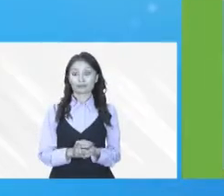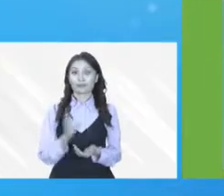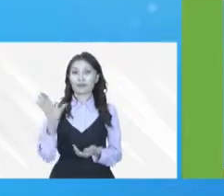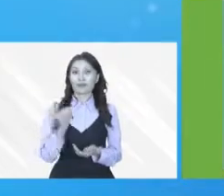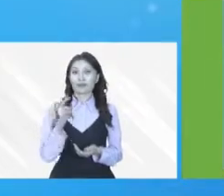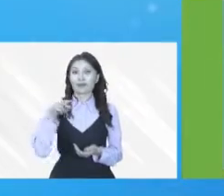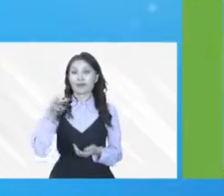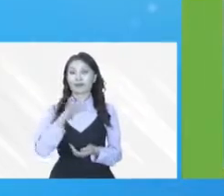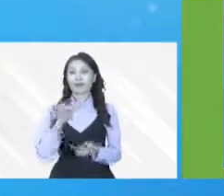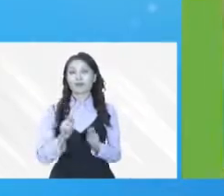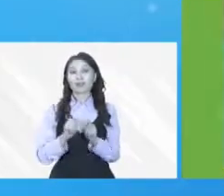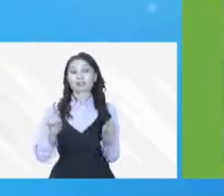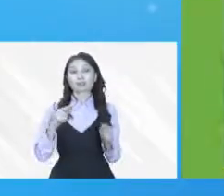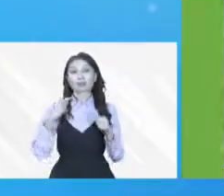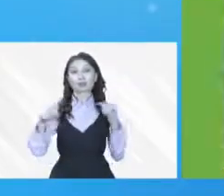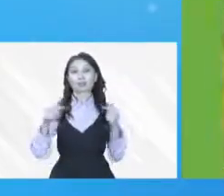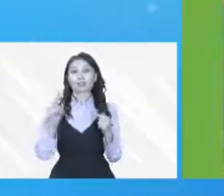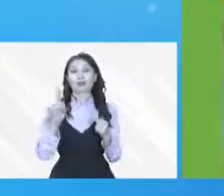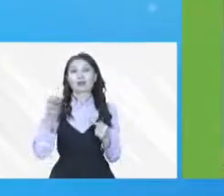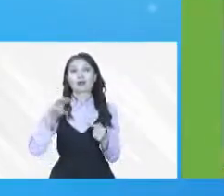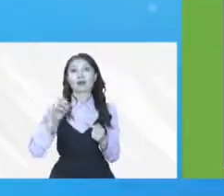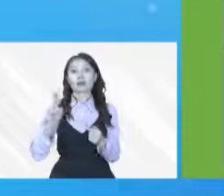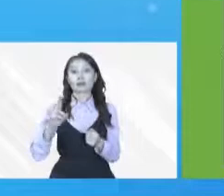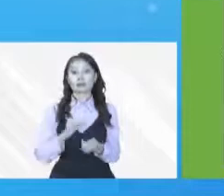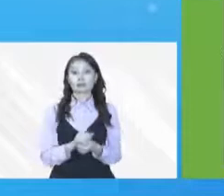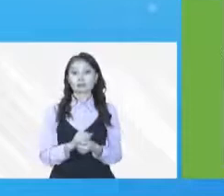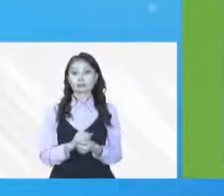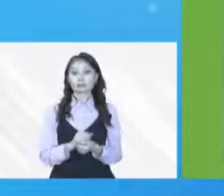Все клетки образуются из других клеток.